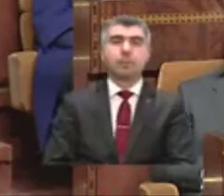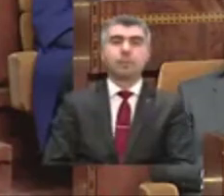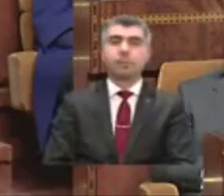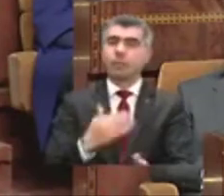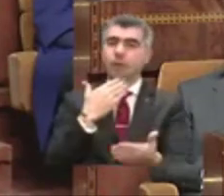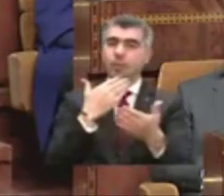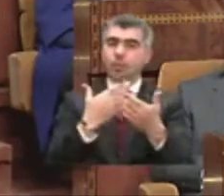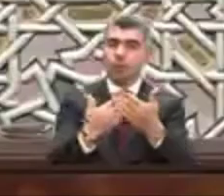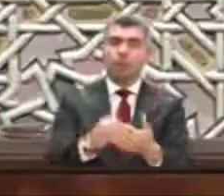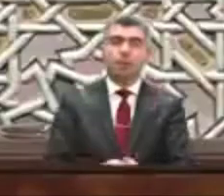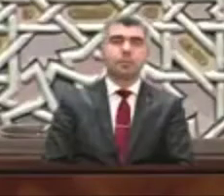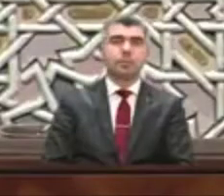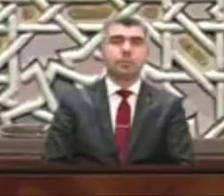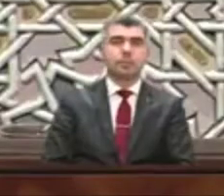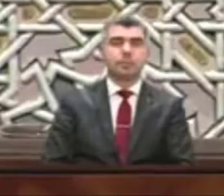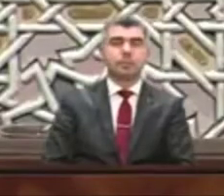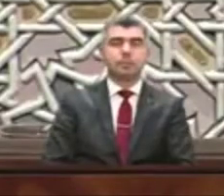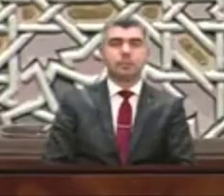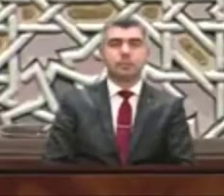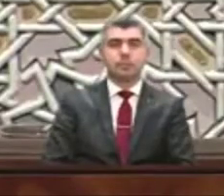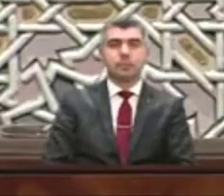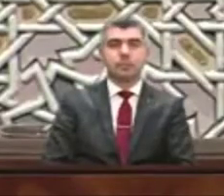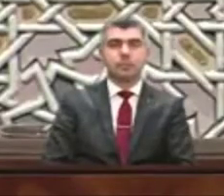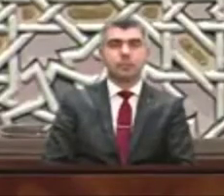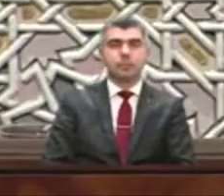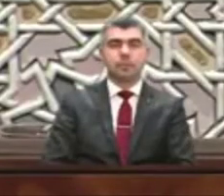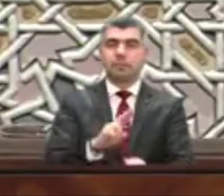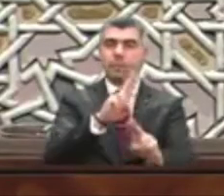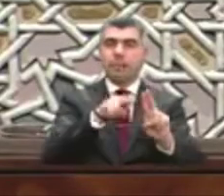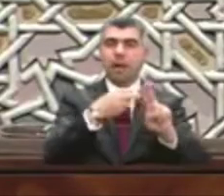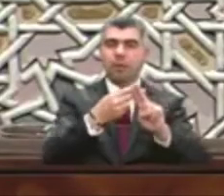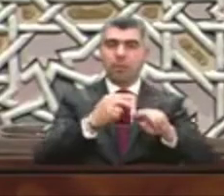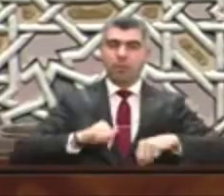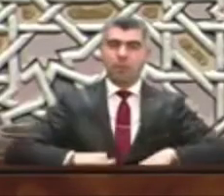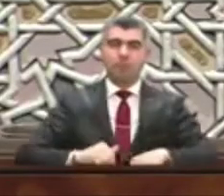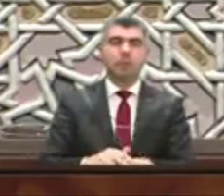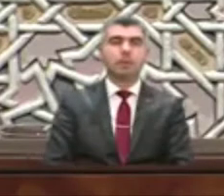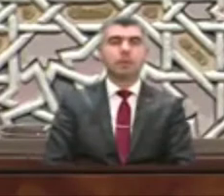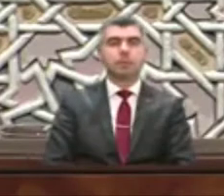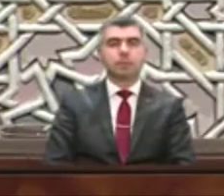شكرا. شكرا سيد نائب محترم، لكم الجواب سيد الوزير.